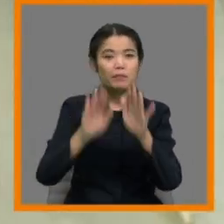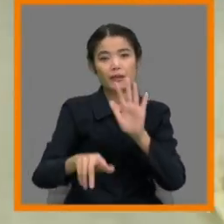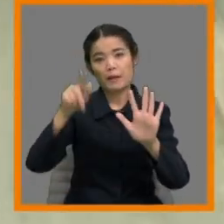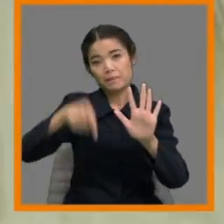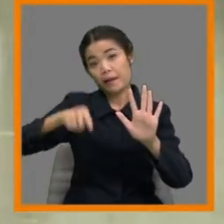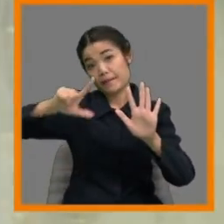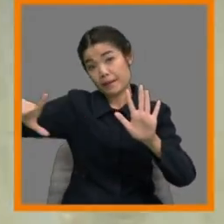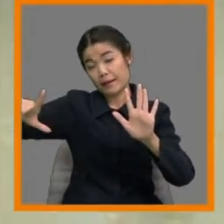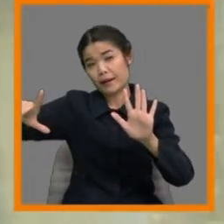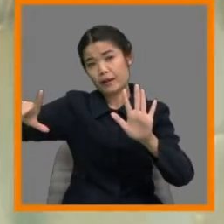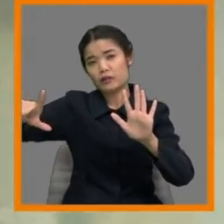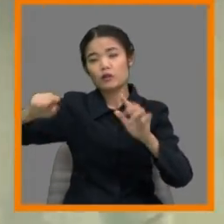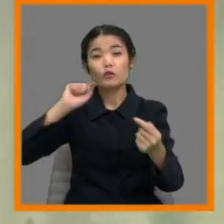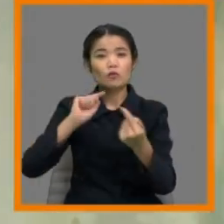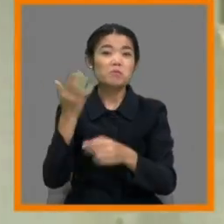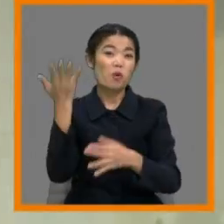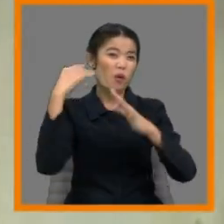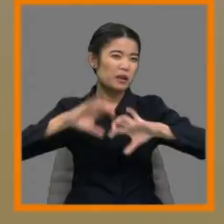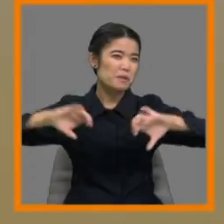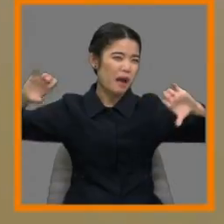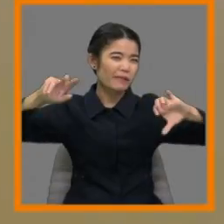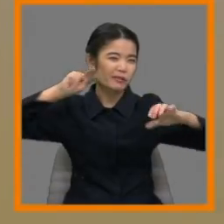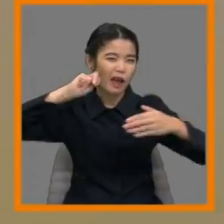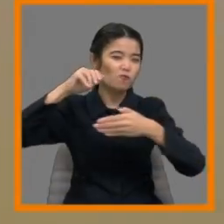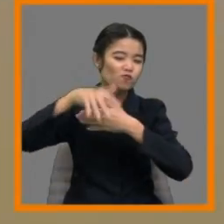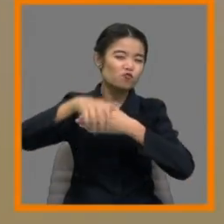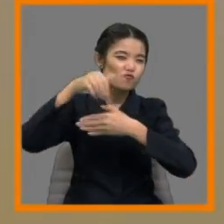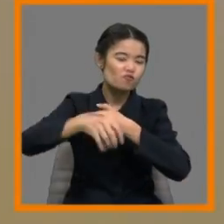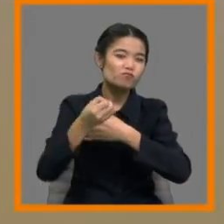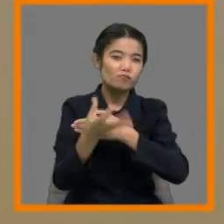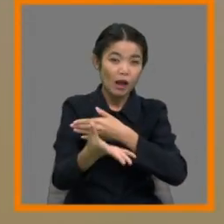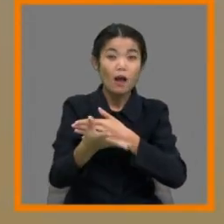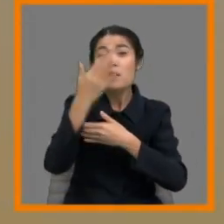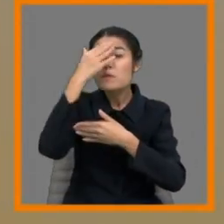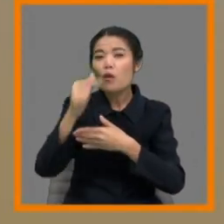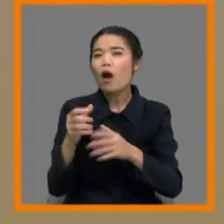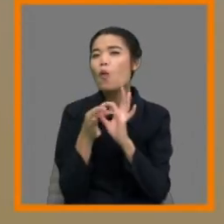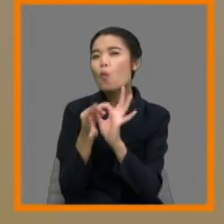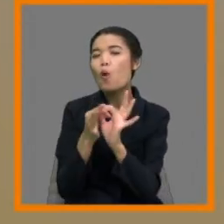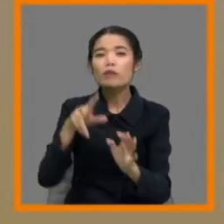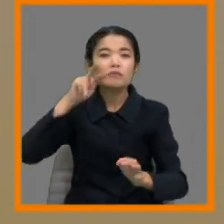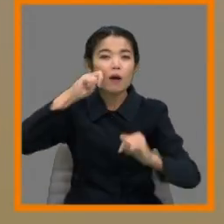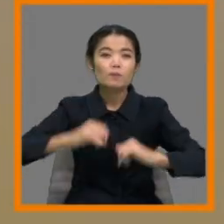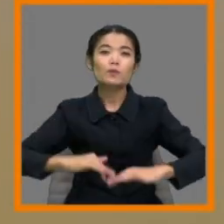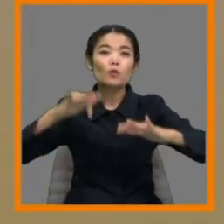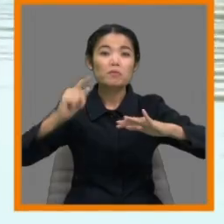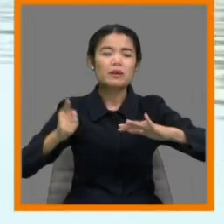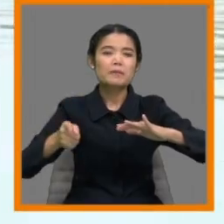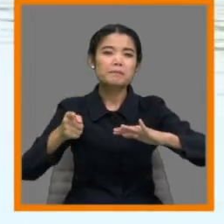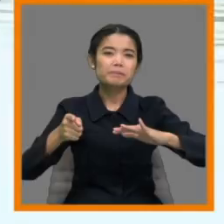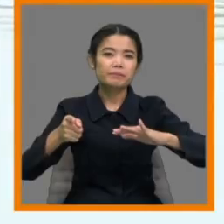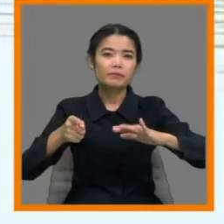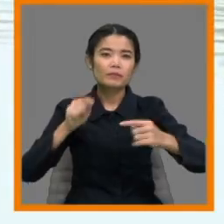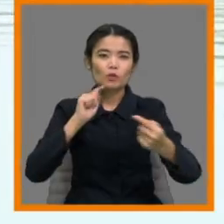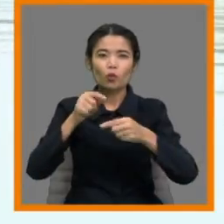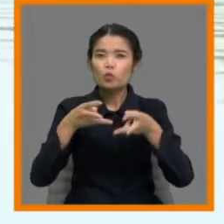จารย์เสรีกล่าวว่ารัฐบาลในยุคนั้นระบายน้ำมากกว่าปกติเพราะกังวลว่าจะเกิดน้ำท่วมซ้ำเหมือนปีก่อนซึ่งถือเป็นการบริหาร